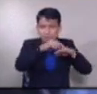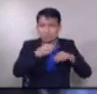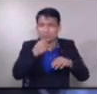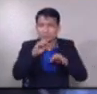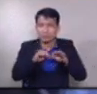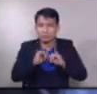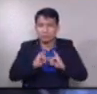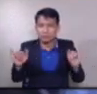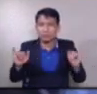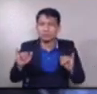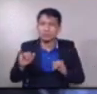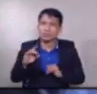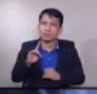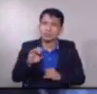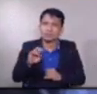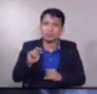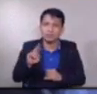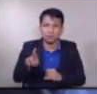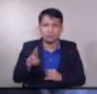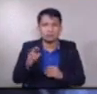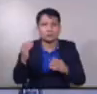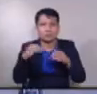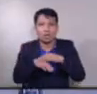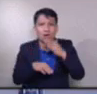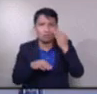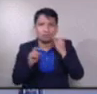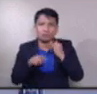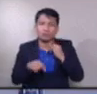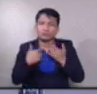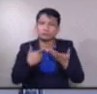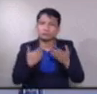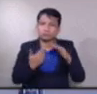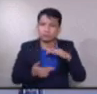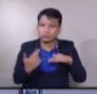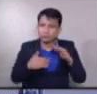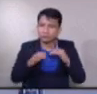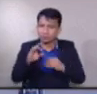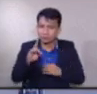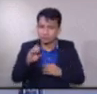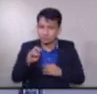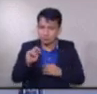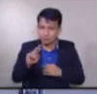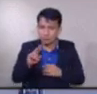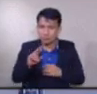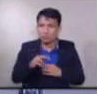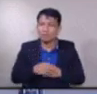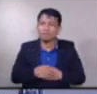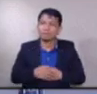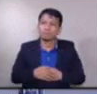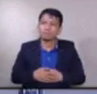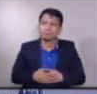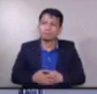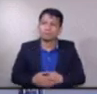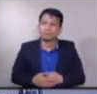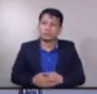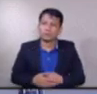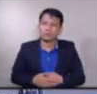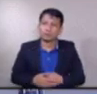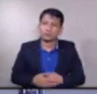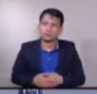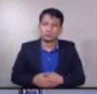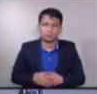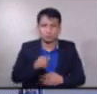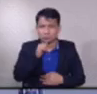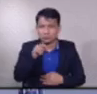doing it well. Hindi kami makapasok-pasok dahil sabi nila, under ng DENR, hindi na under ng ancestral land. So